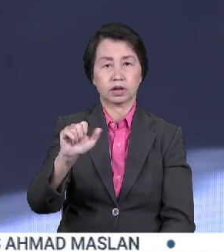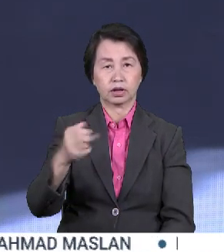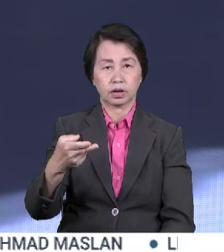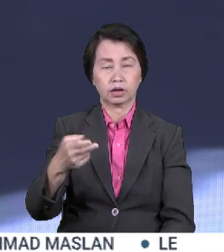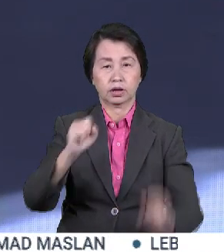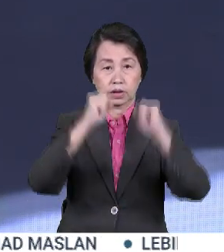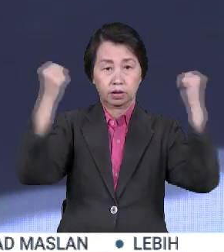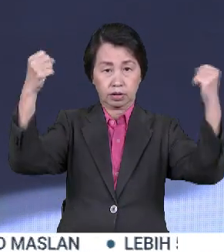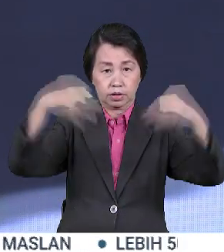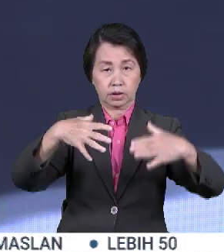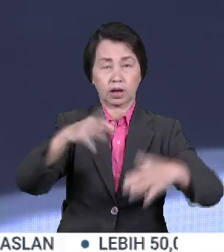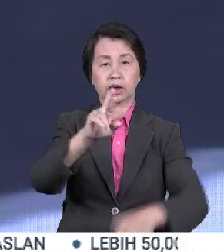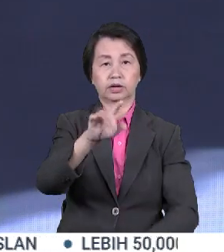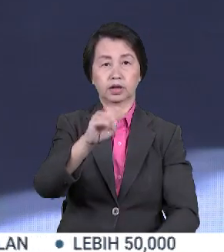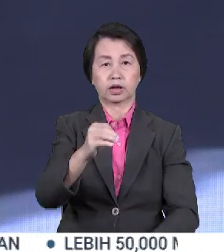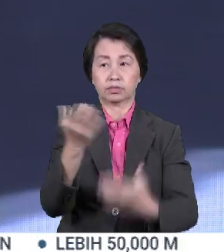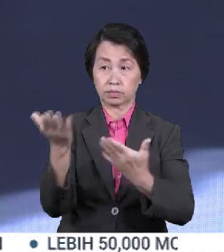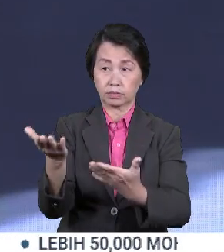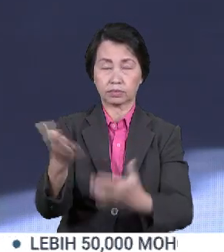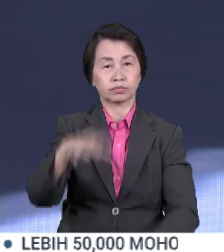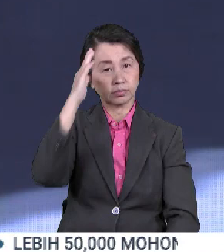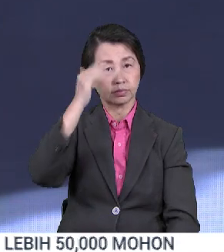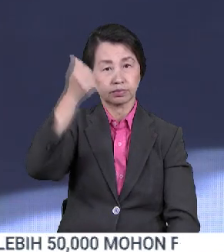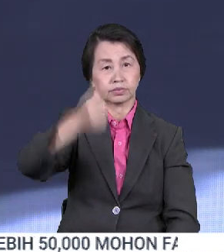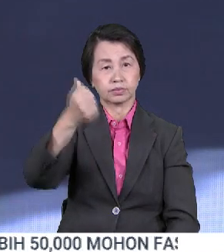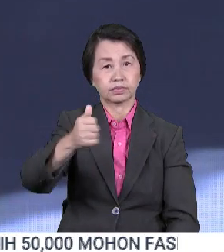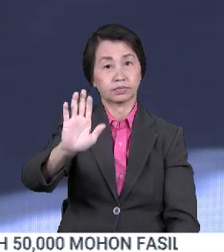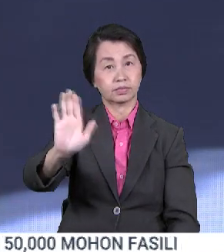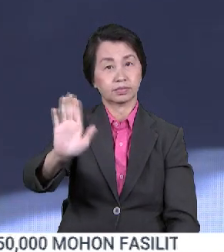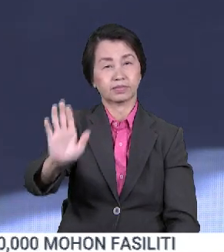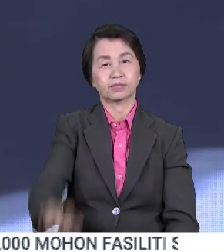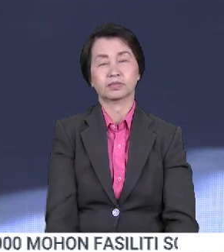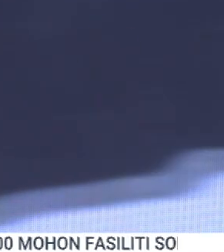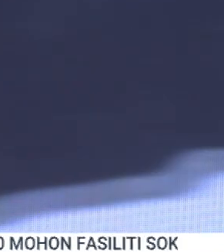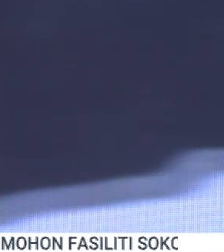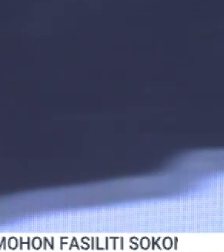Stadium RTM menanti anda selepas ini. Assalamualaikum, bye.